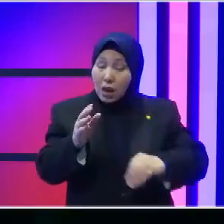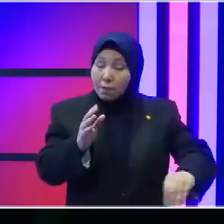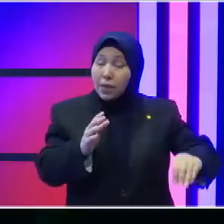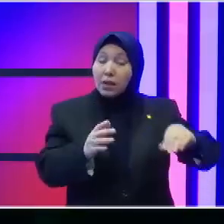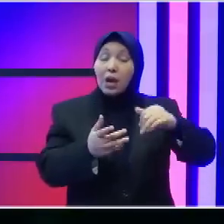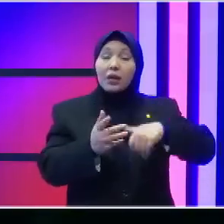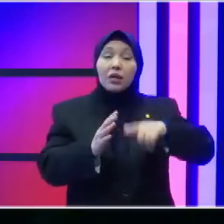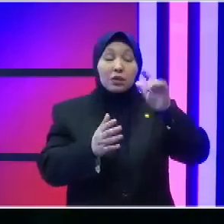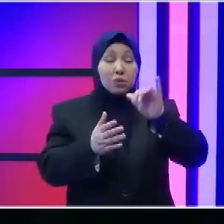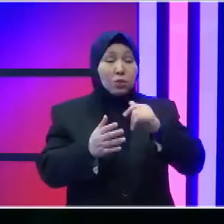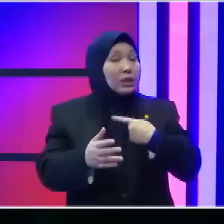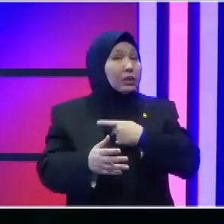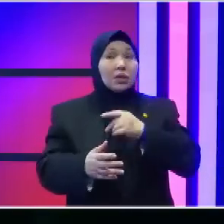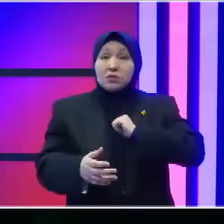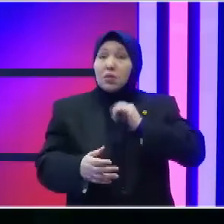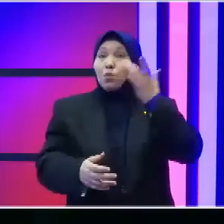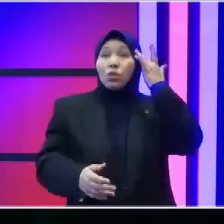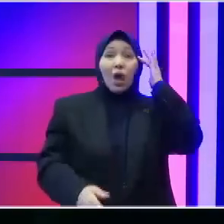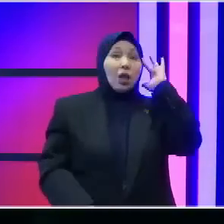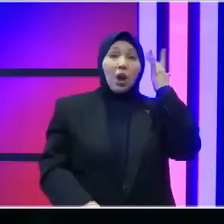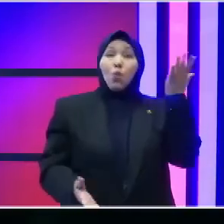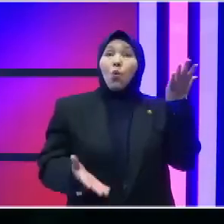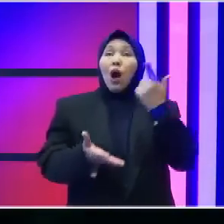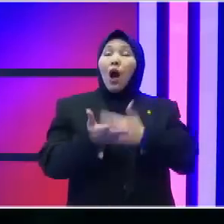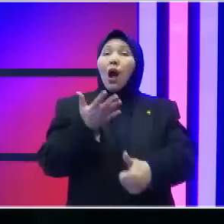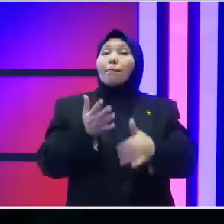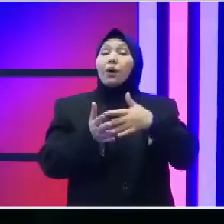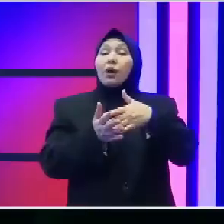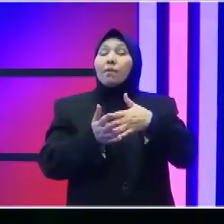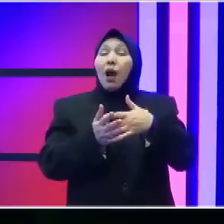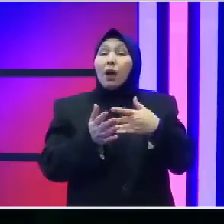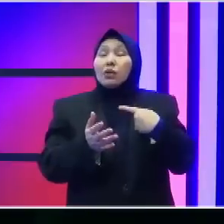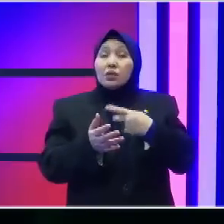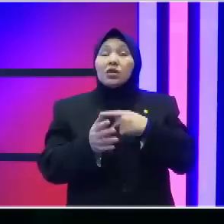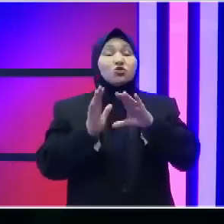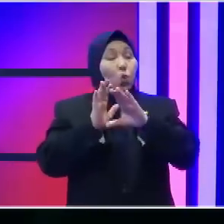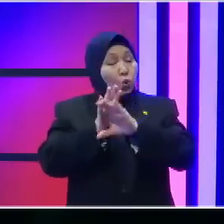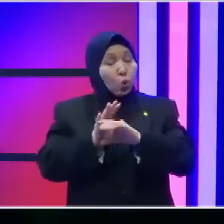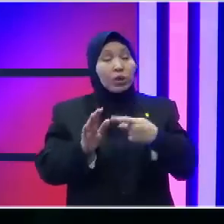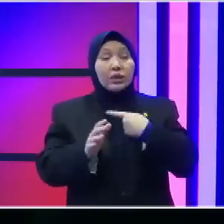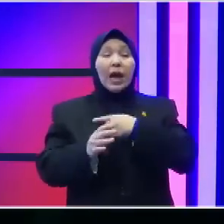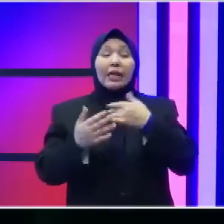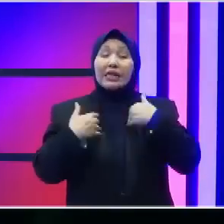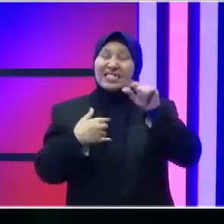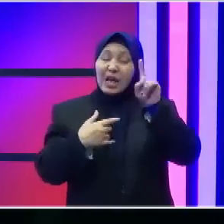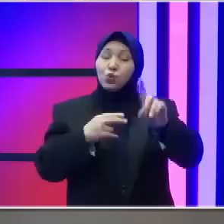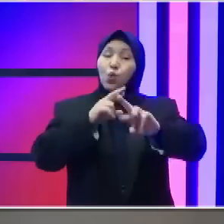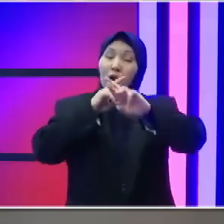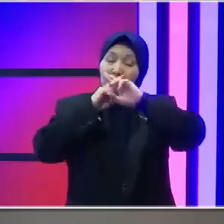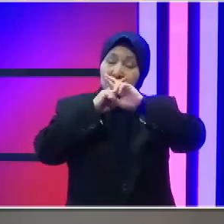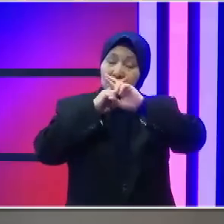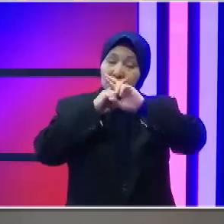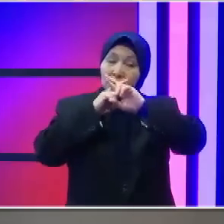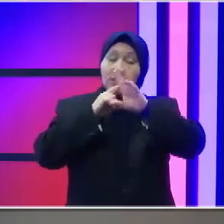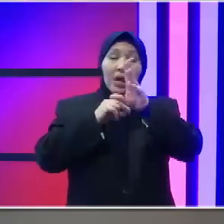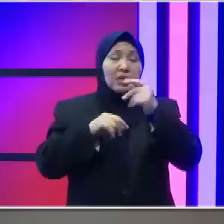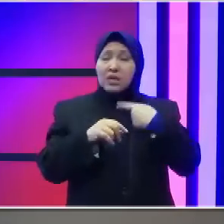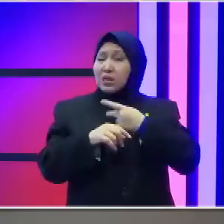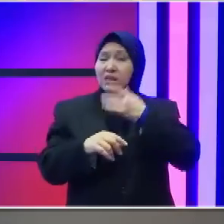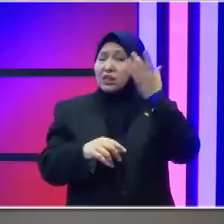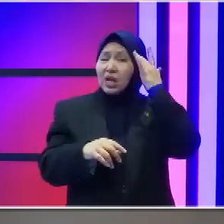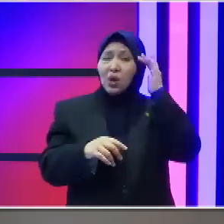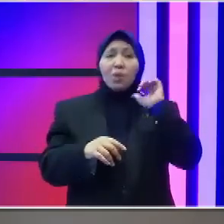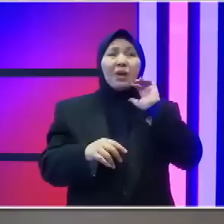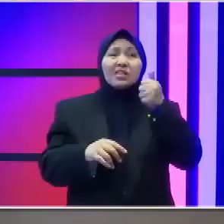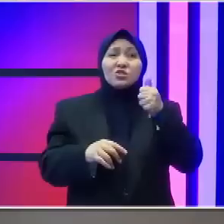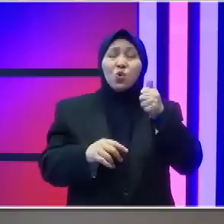ialah kita sendiri tak tahu, Ustaz. Masya-Allah. Kita sendiri tak tahu. Contohnya lah ya, kita ada satu rahsia, kemudian kita tak tahu